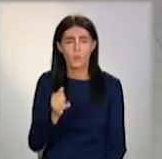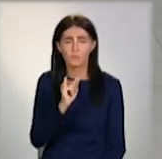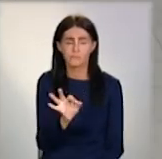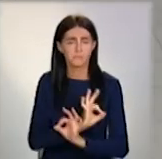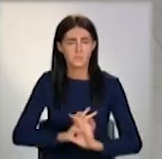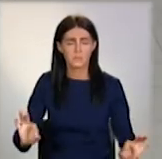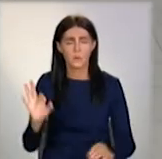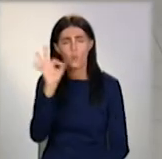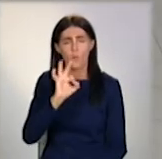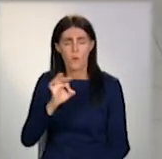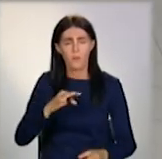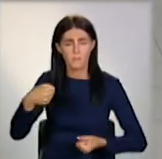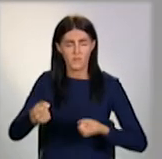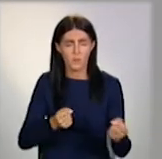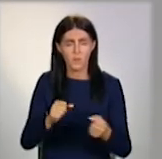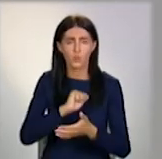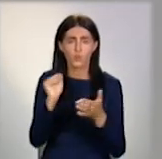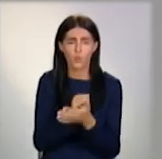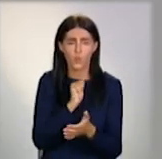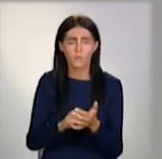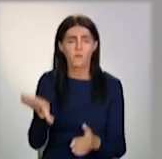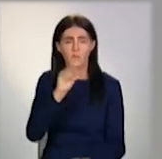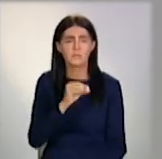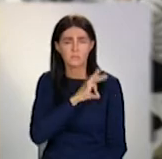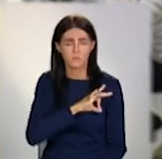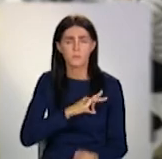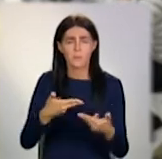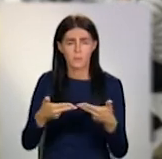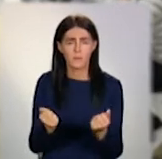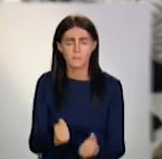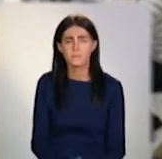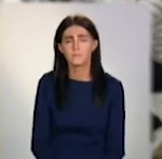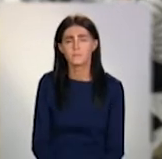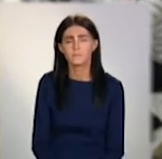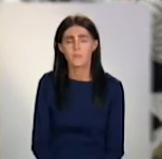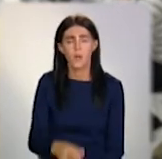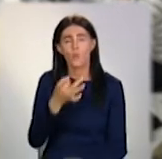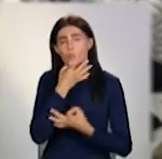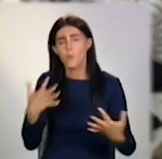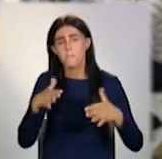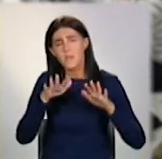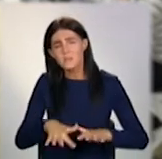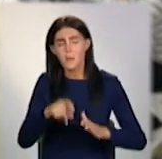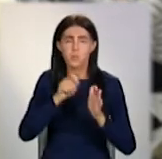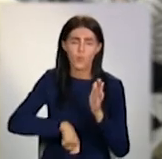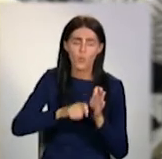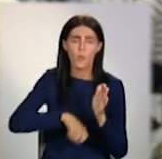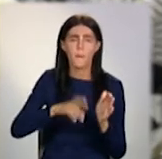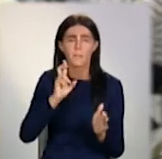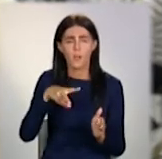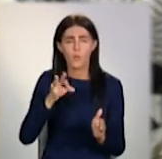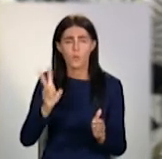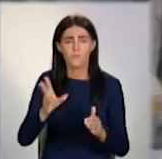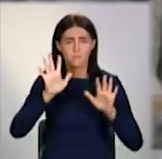відмінно. Зізнається, документами у мережі користується. На блокпостах, будь-які перевірки, в магазинах